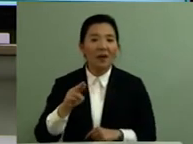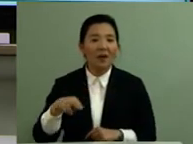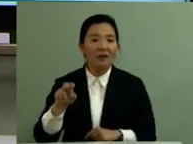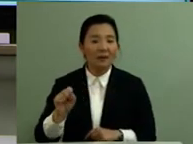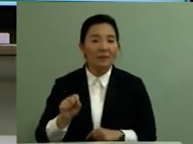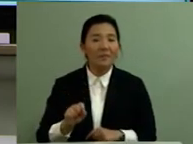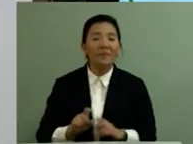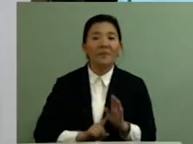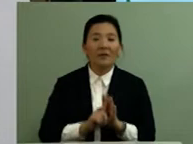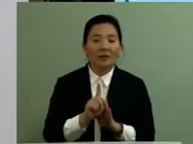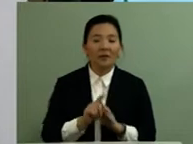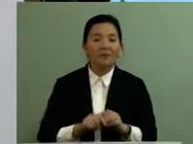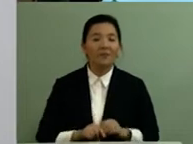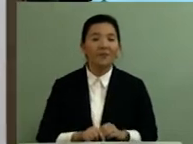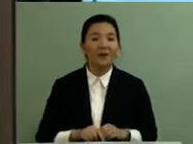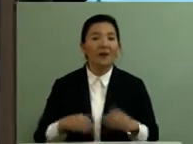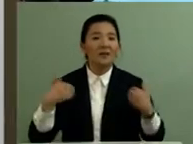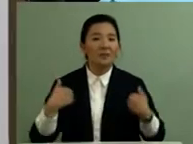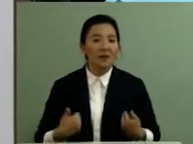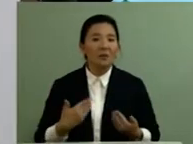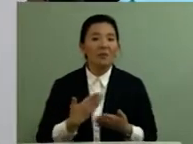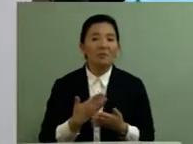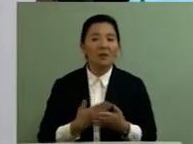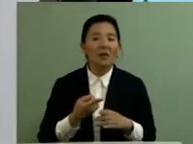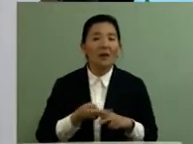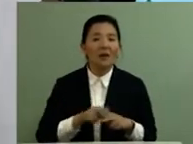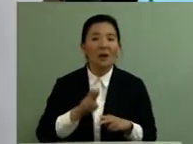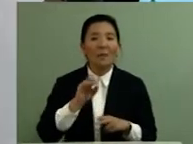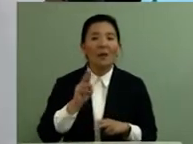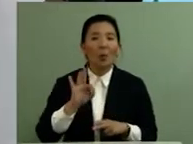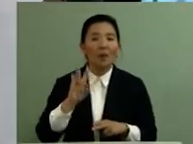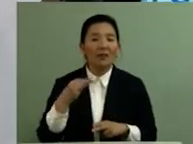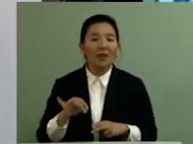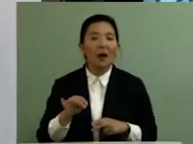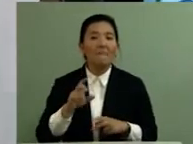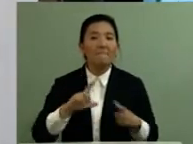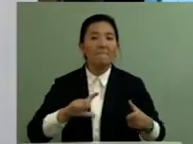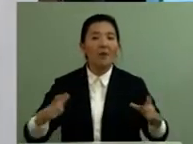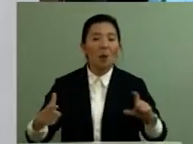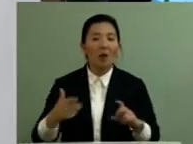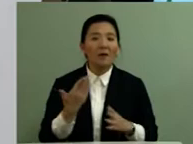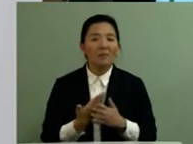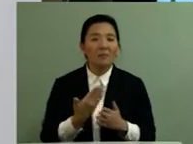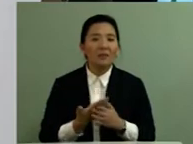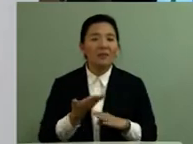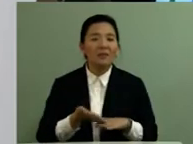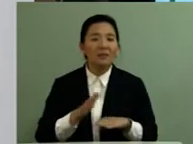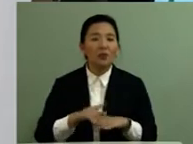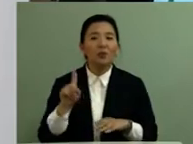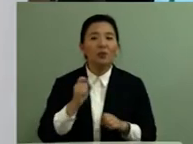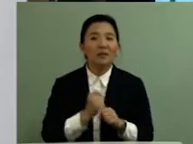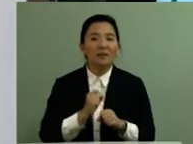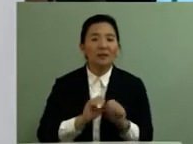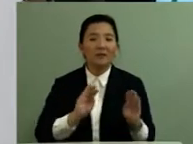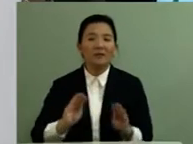Итак, значит, тело, пусть это бетонный блок, образно. Центра тела мы начинаем